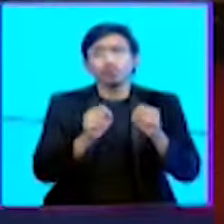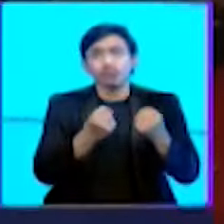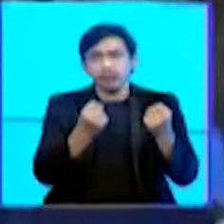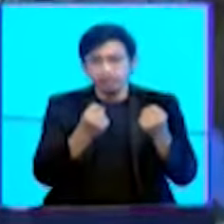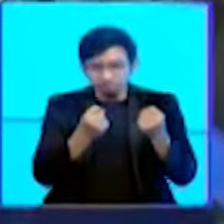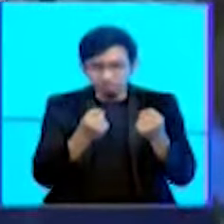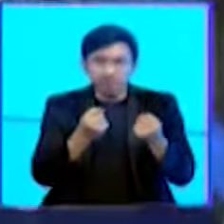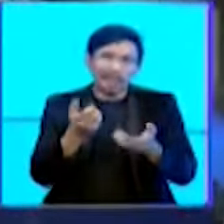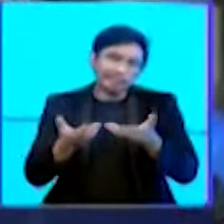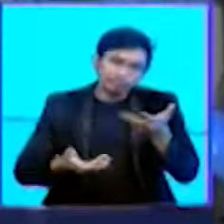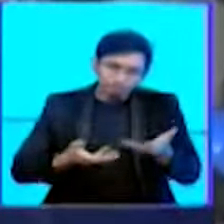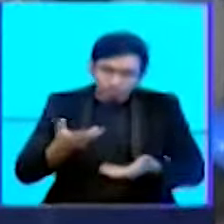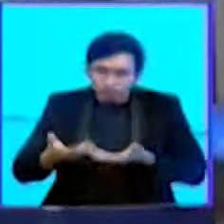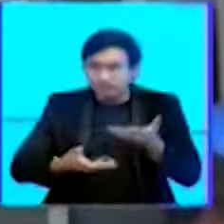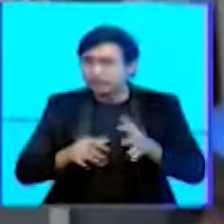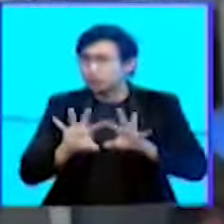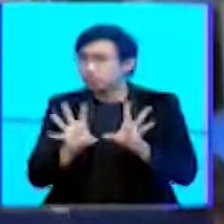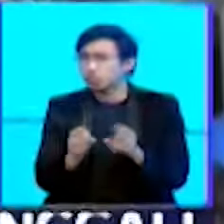orang